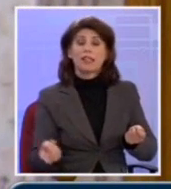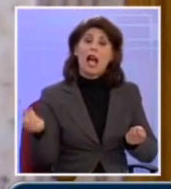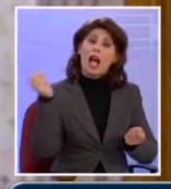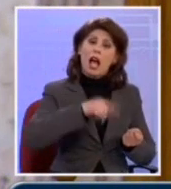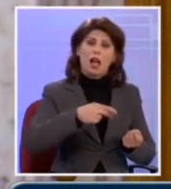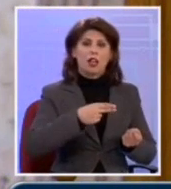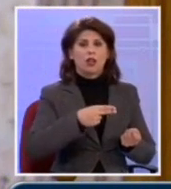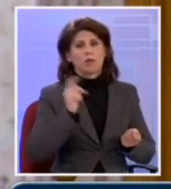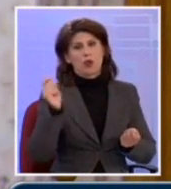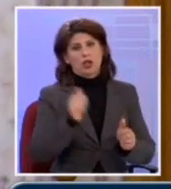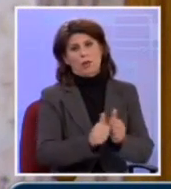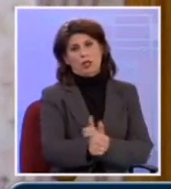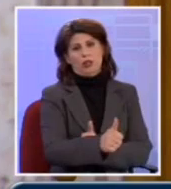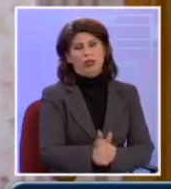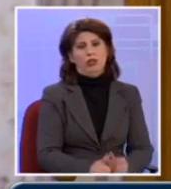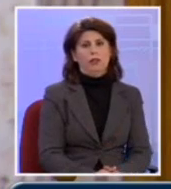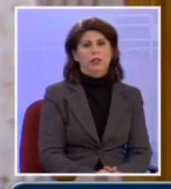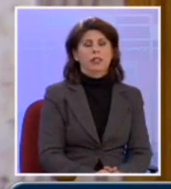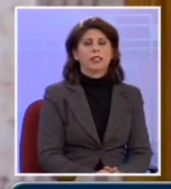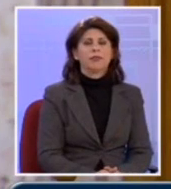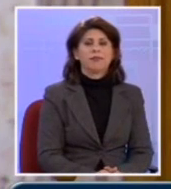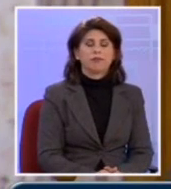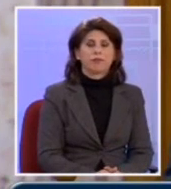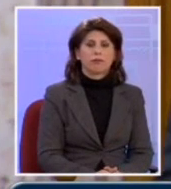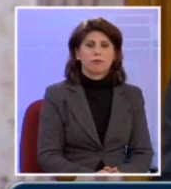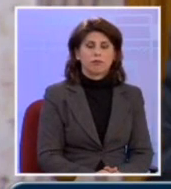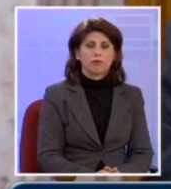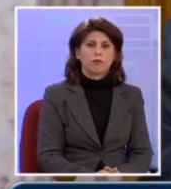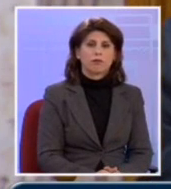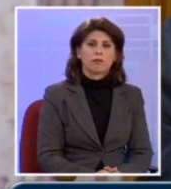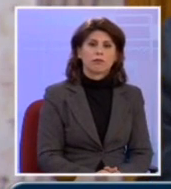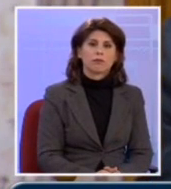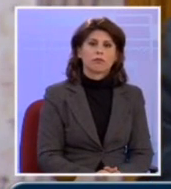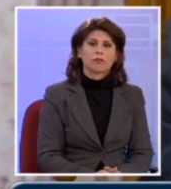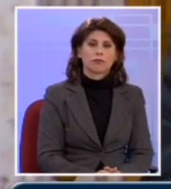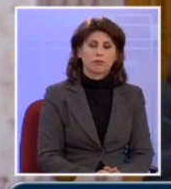πολιτικών προτεραιοτήτων σας. Τελειώνοντας.